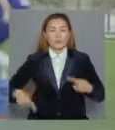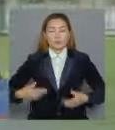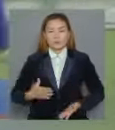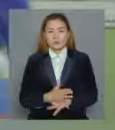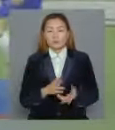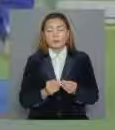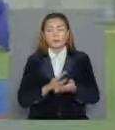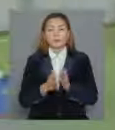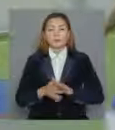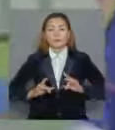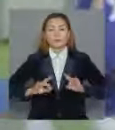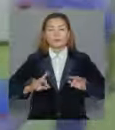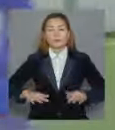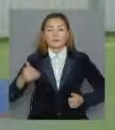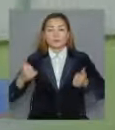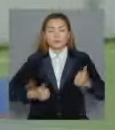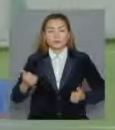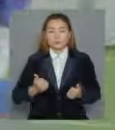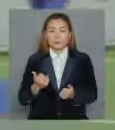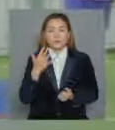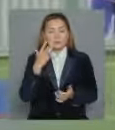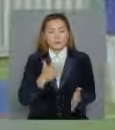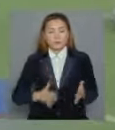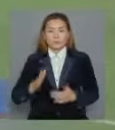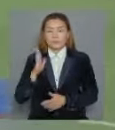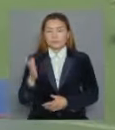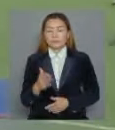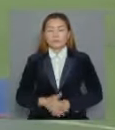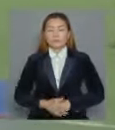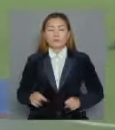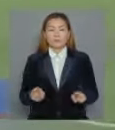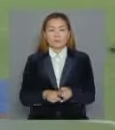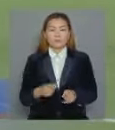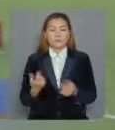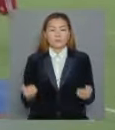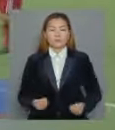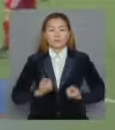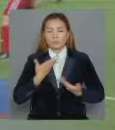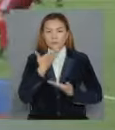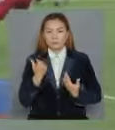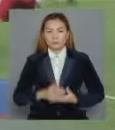Ал ұйымдастырушылар болса, мұндай турнирлердің жиі өткізіп тұруын қалайды, бірақ қолдау тапшы.